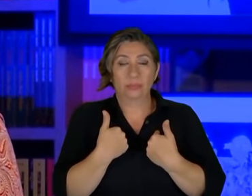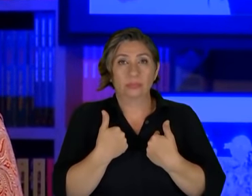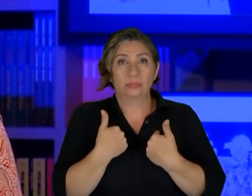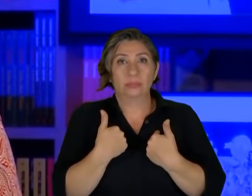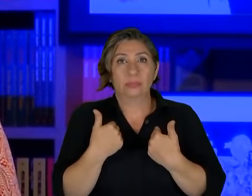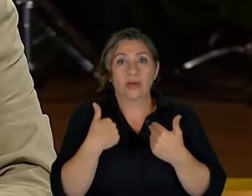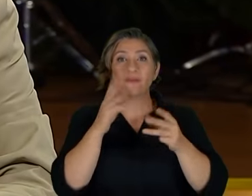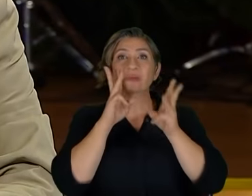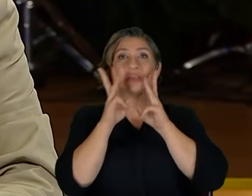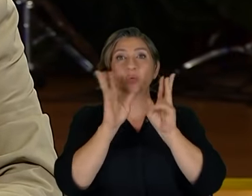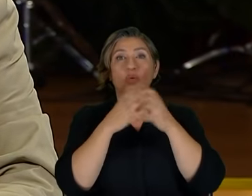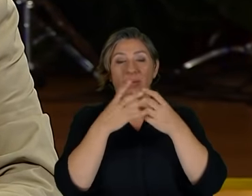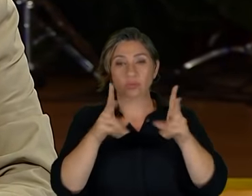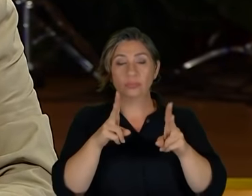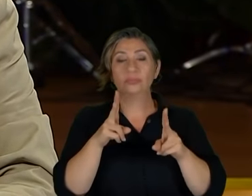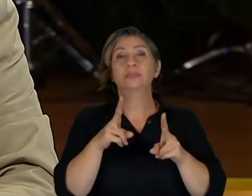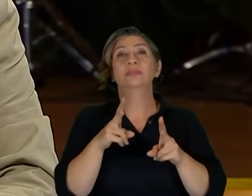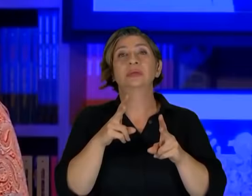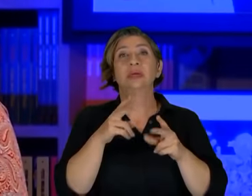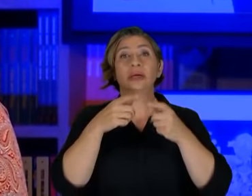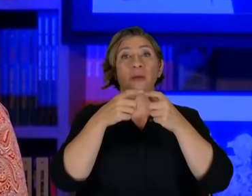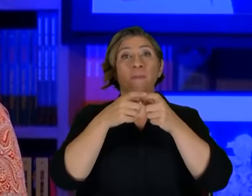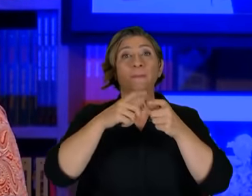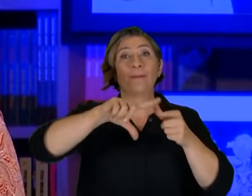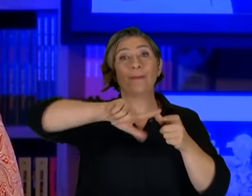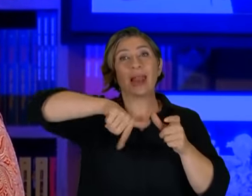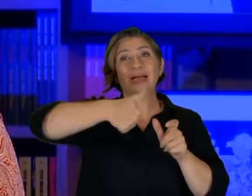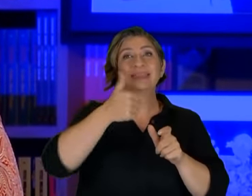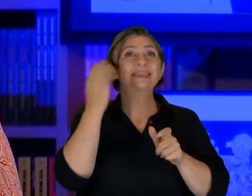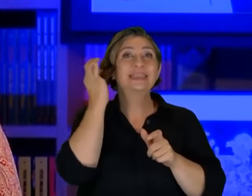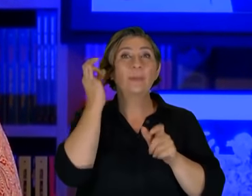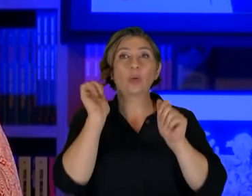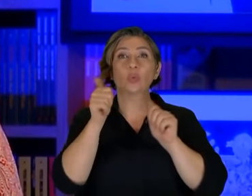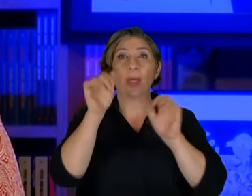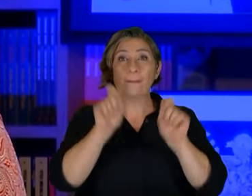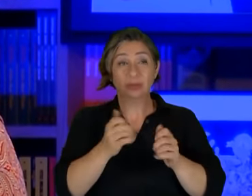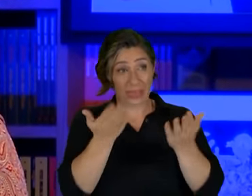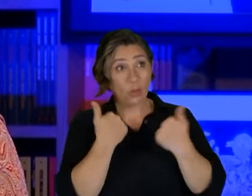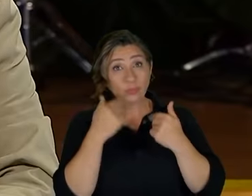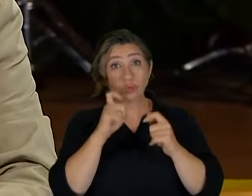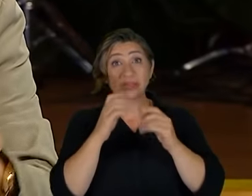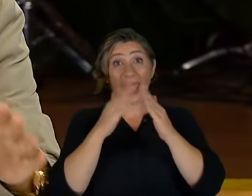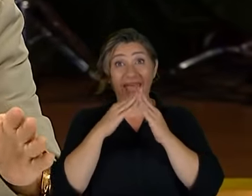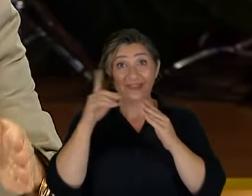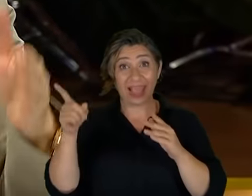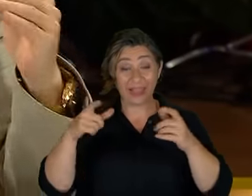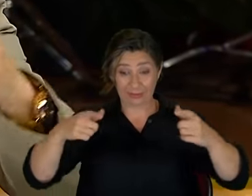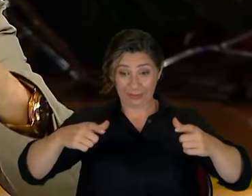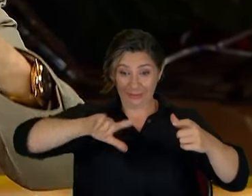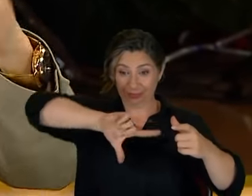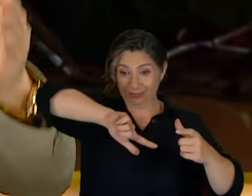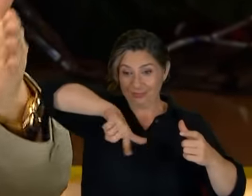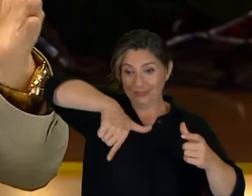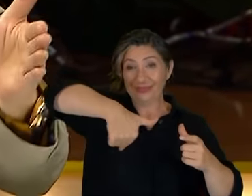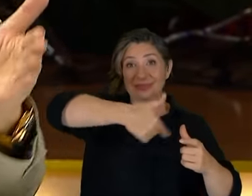WhatsApp grubu açıyorum ve diyorum ki plak dinleme günü yapıyoruz, geliyor musunuz diyorum. evde turntable'da bir